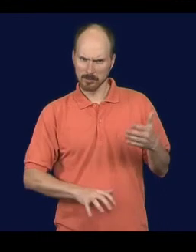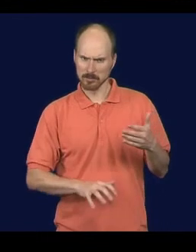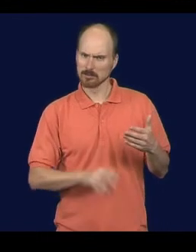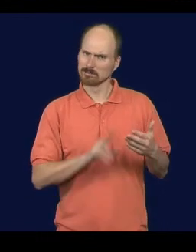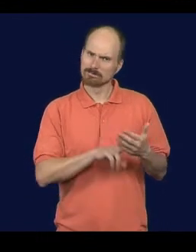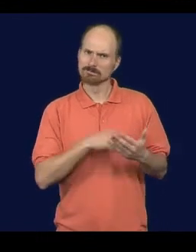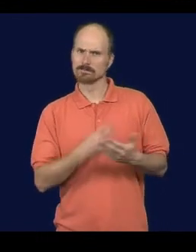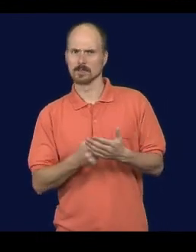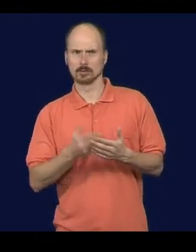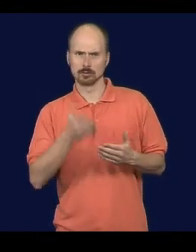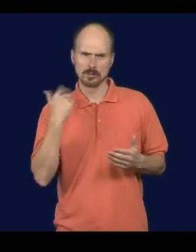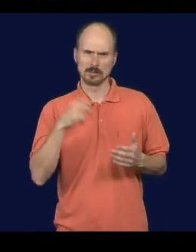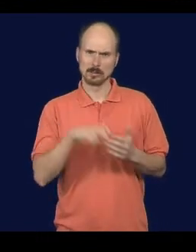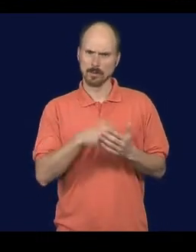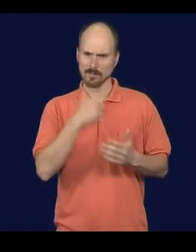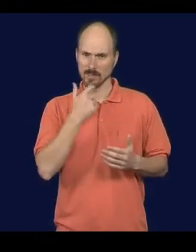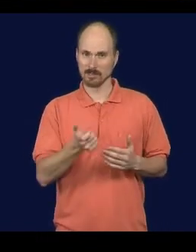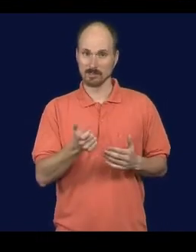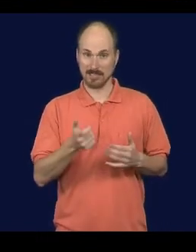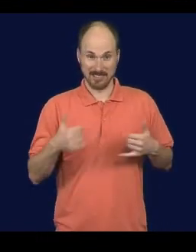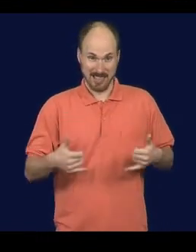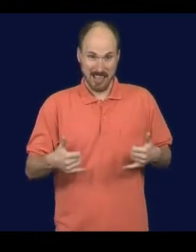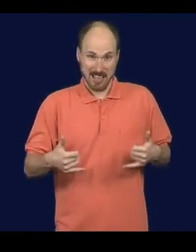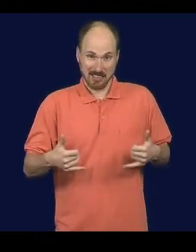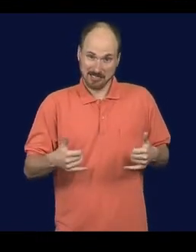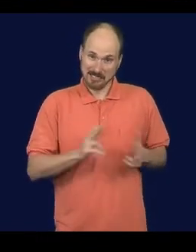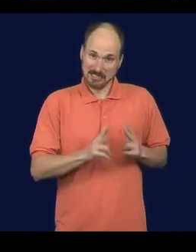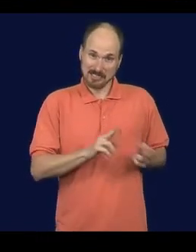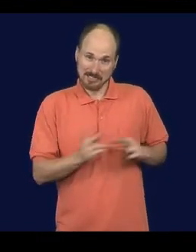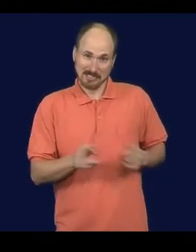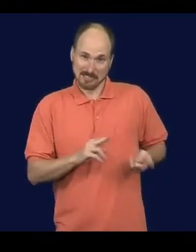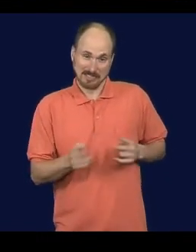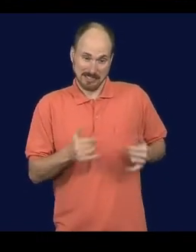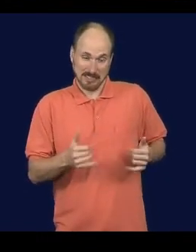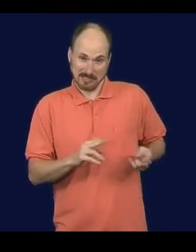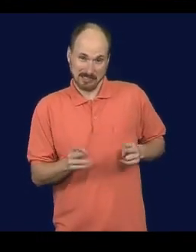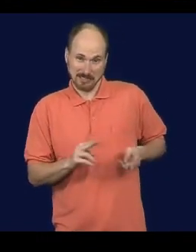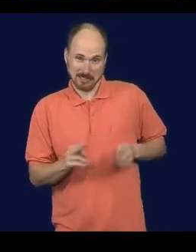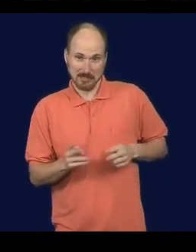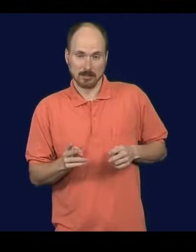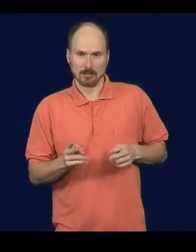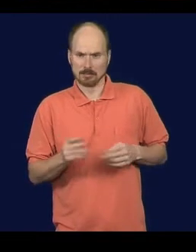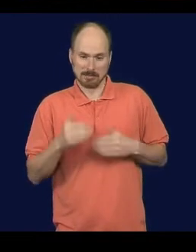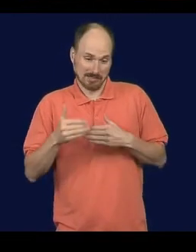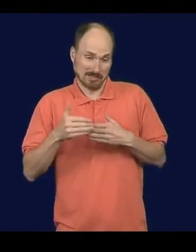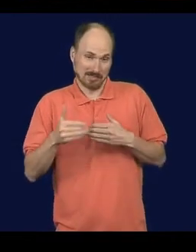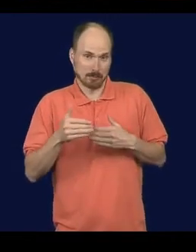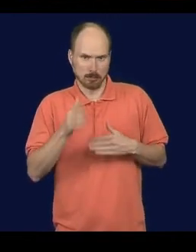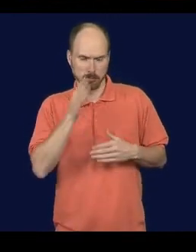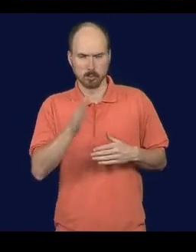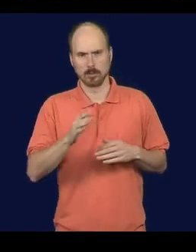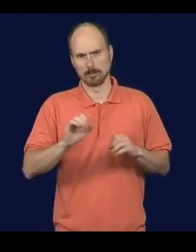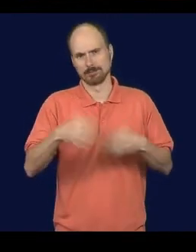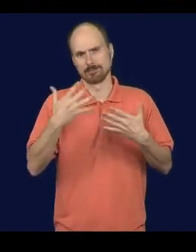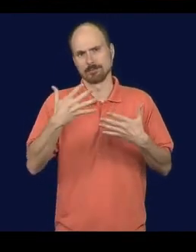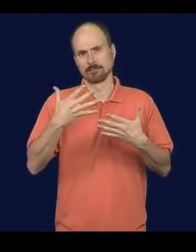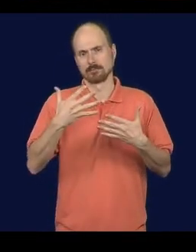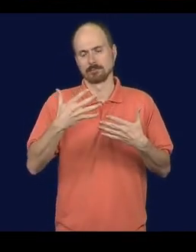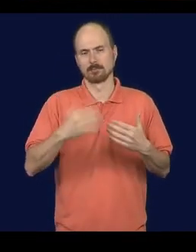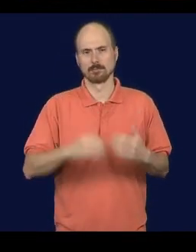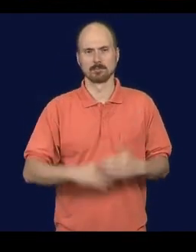Tak počasí nám moc nepřeje na zítra. Tak dále, co bych